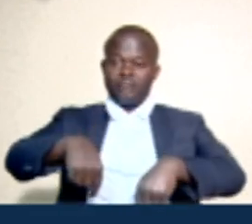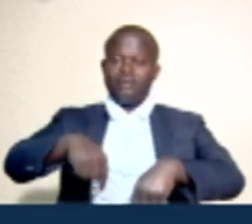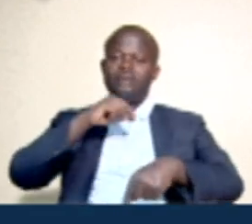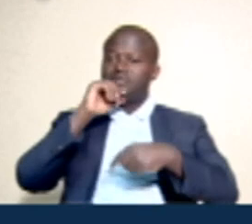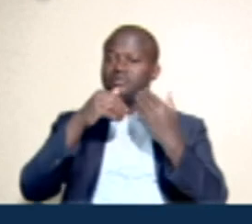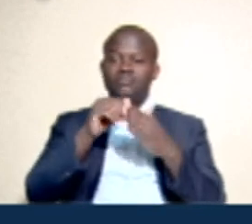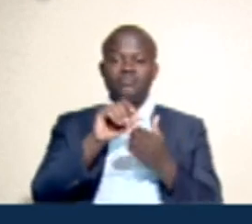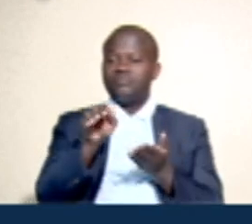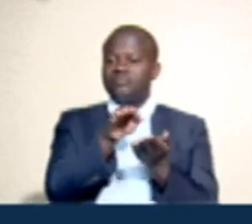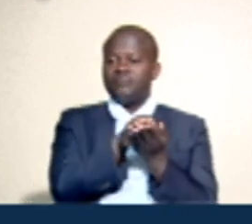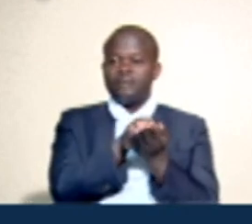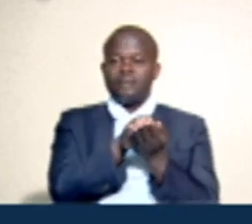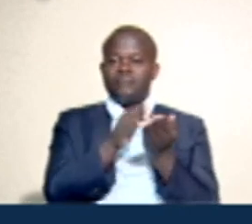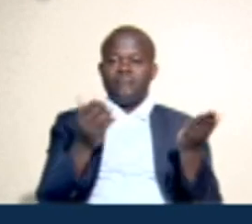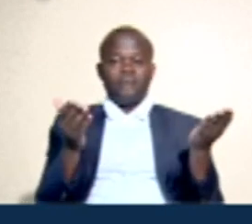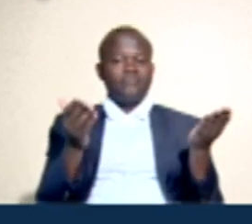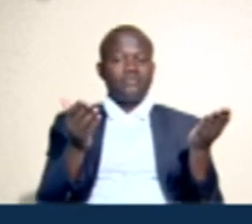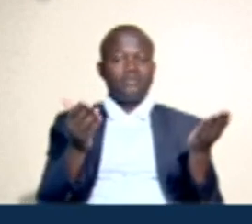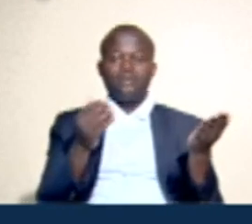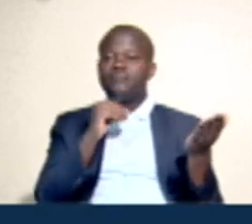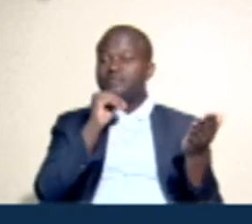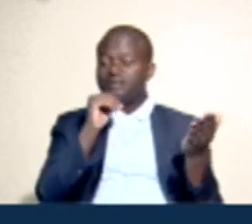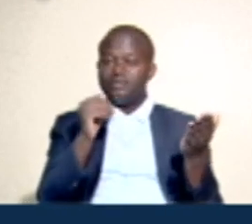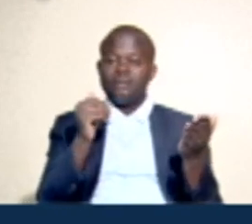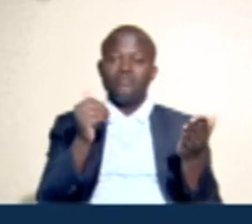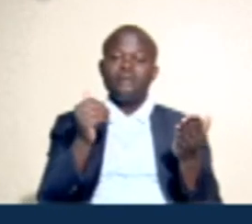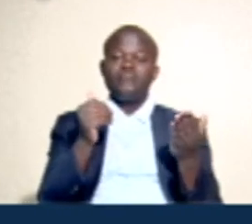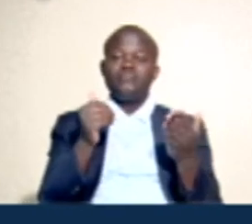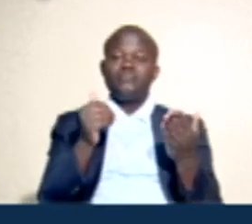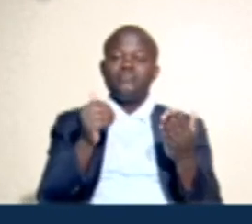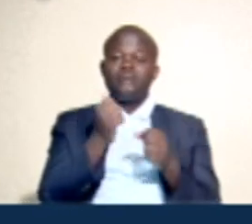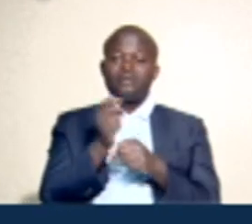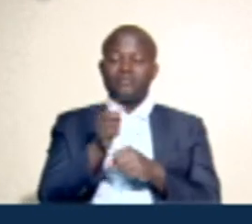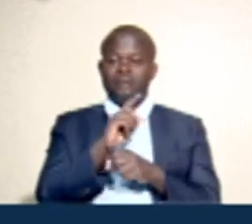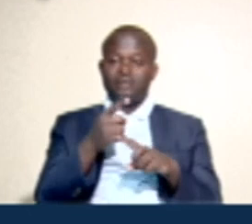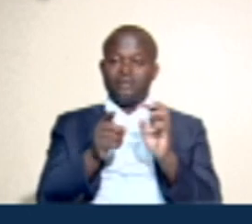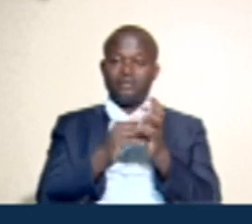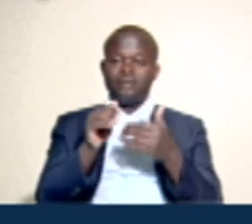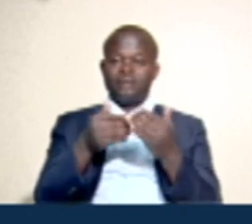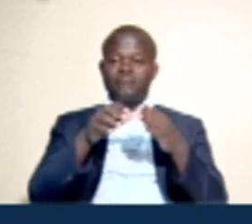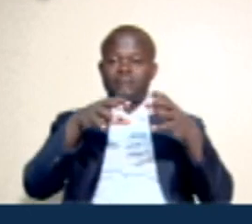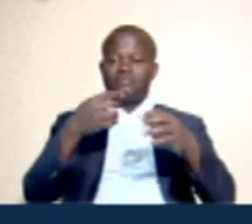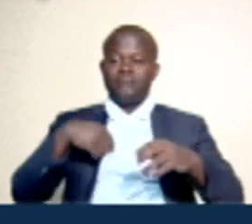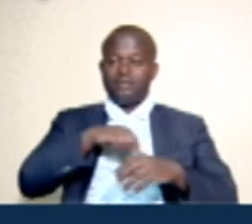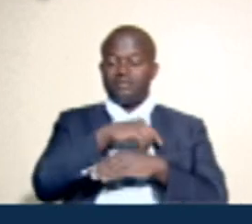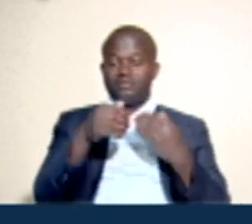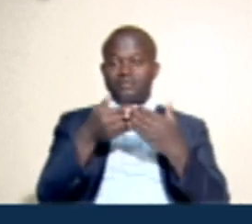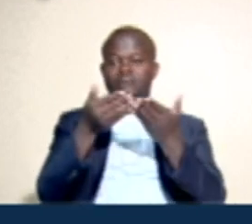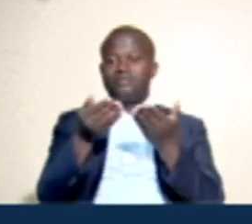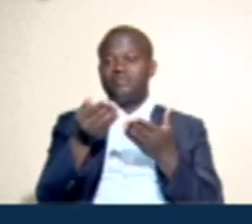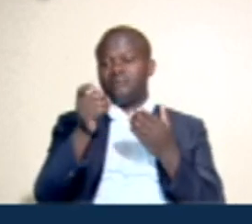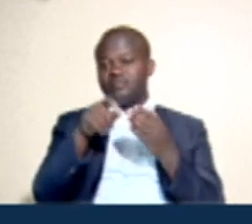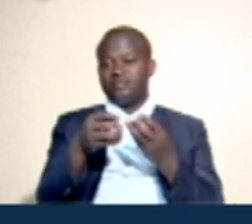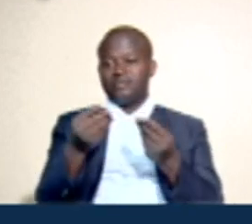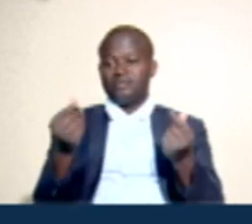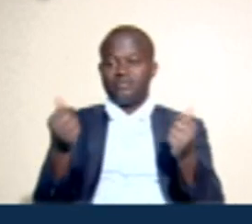ntabwo ari byo yahunitse. Nta birayi muri amezi atatu ni ukuvuga ngo ngo yakoze amakosa agomba kubatwara, ariko amatimu yacu arahari, ibyo bigomba